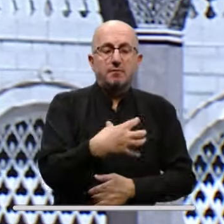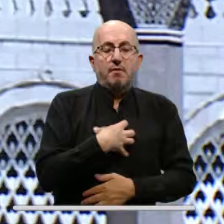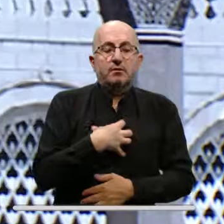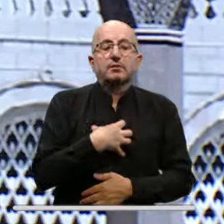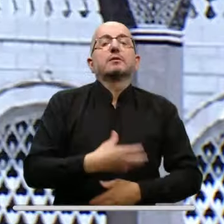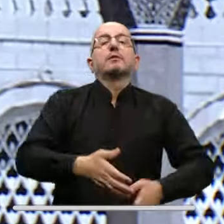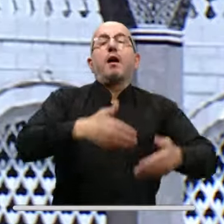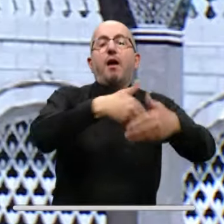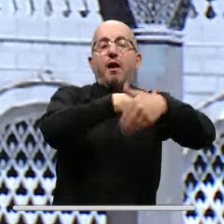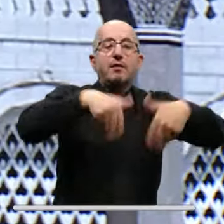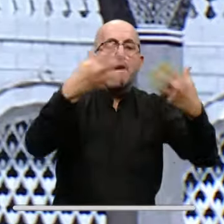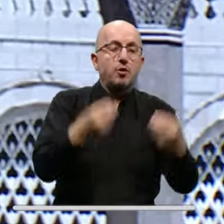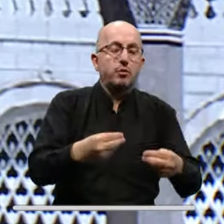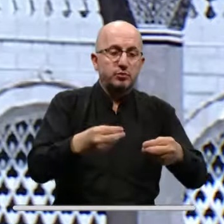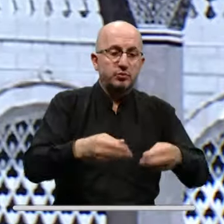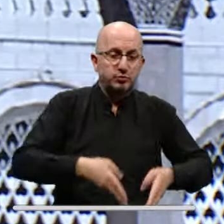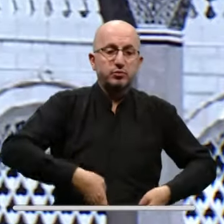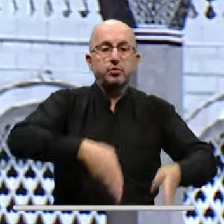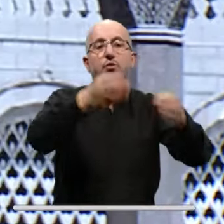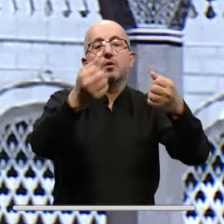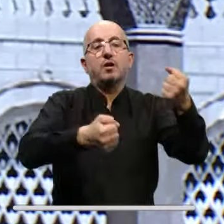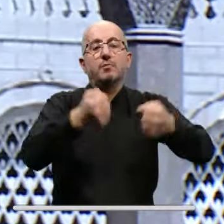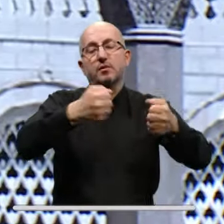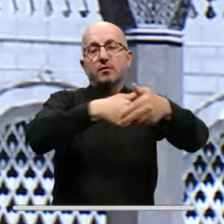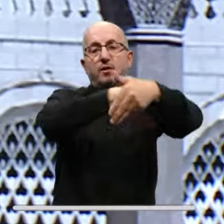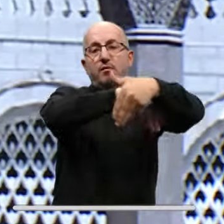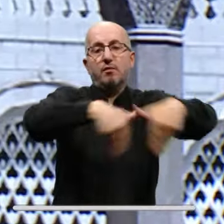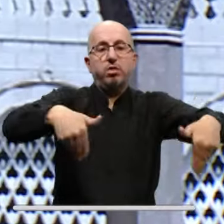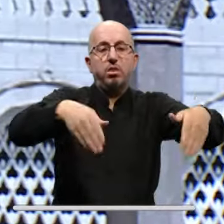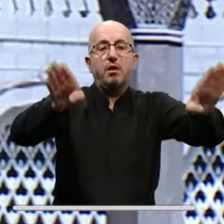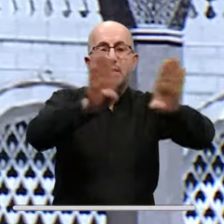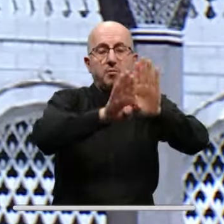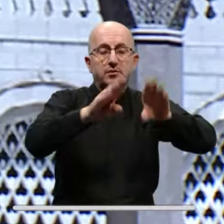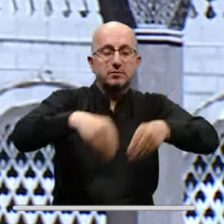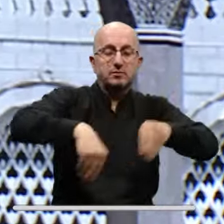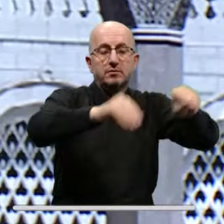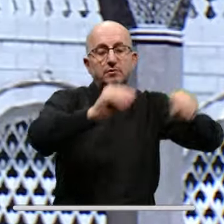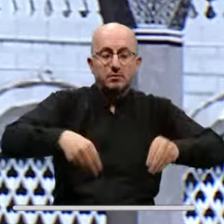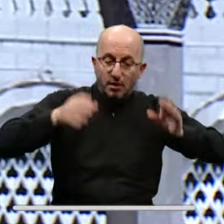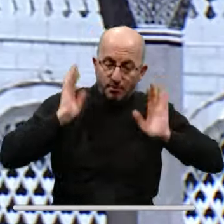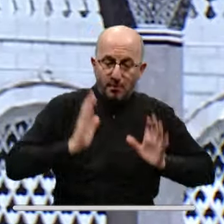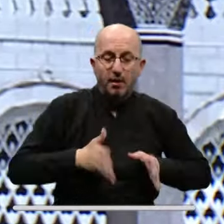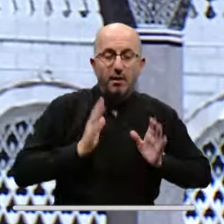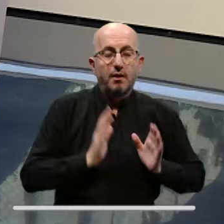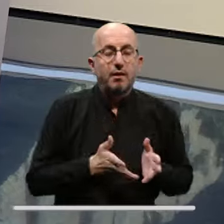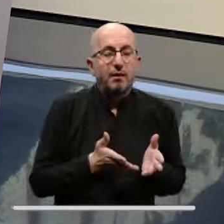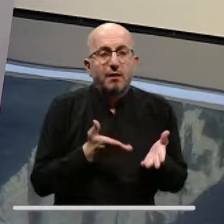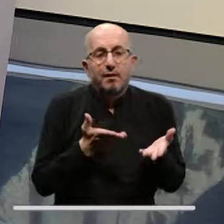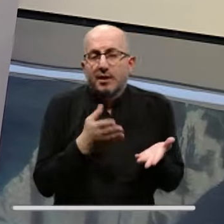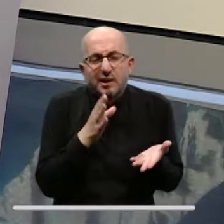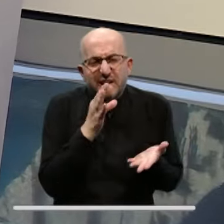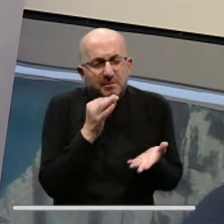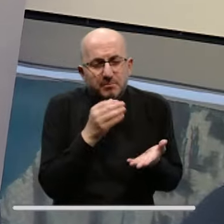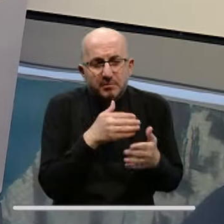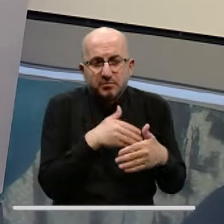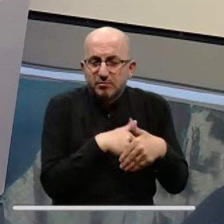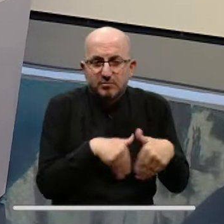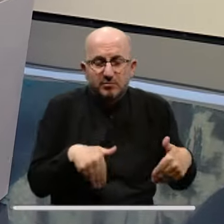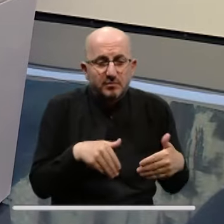oluyorsun. Sen trafiğin ortasına seccade serip namaz kılmak suretiyle kime mani oluyorsun?